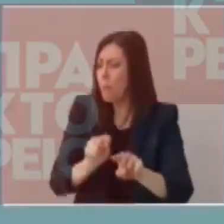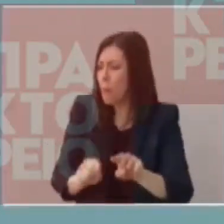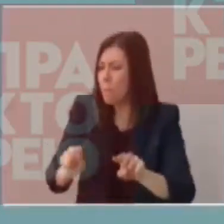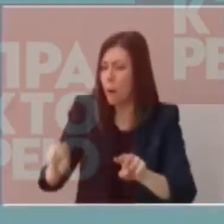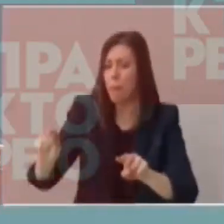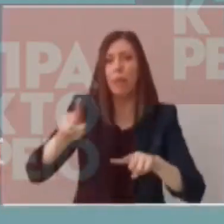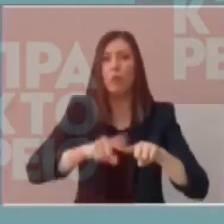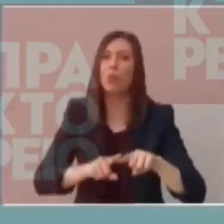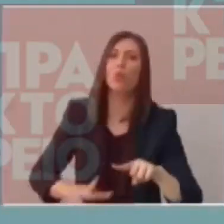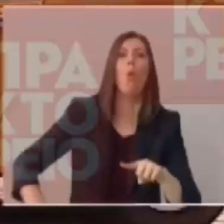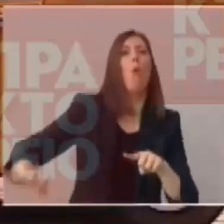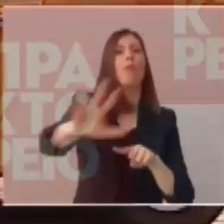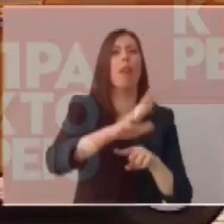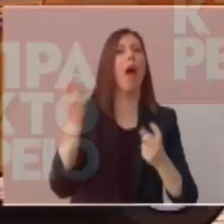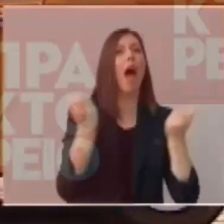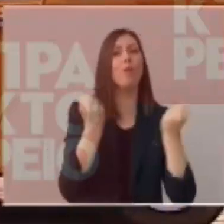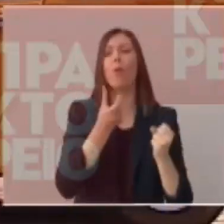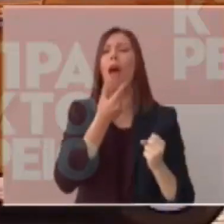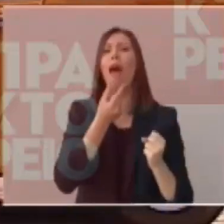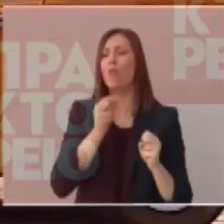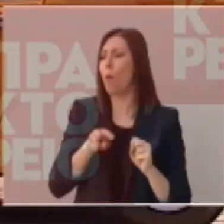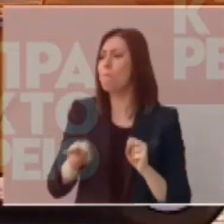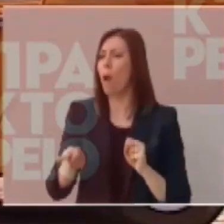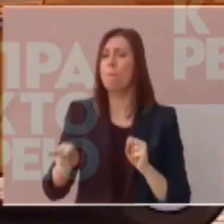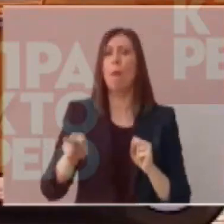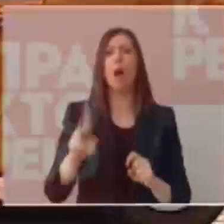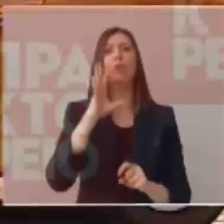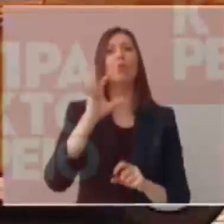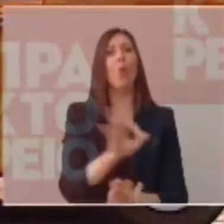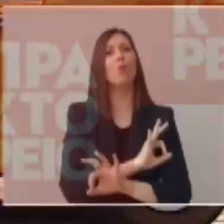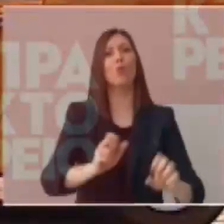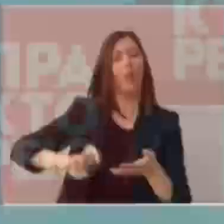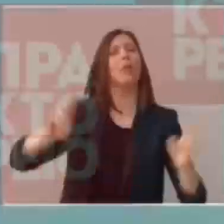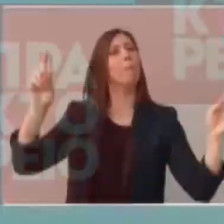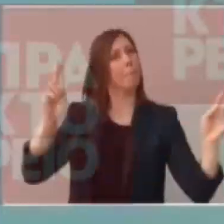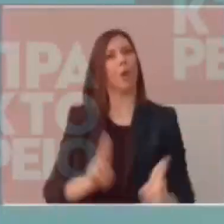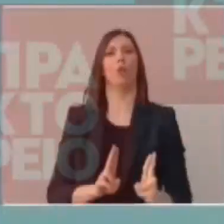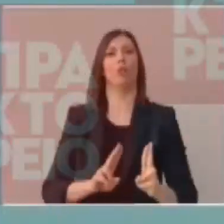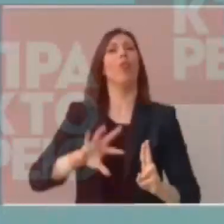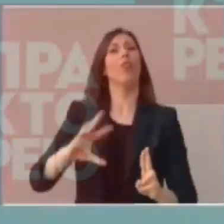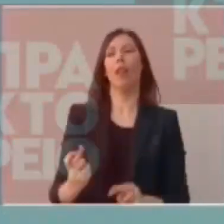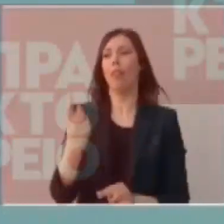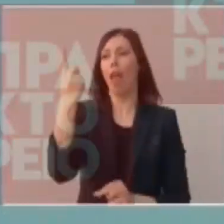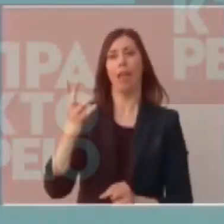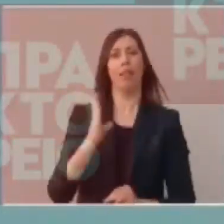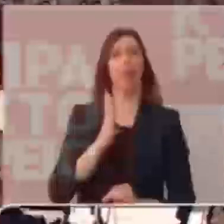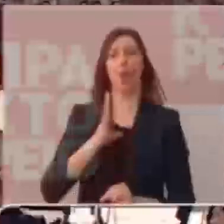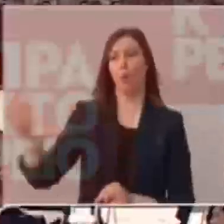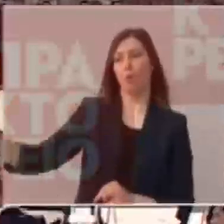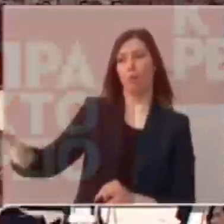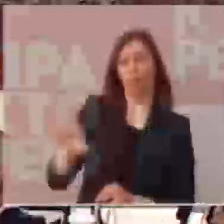Ελλάδα. Θα είναι δηλαδή οι διάδοχοι ουσιαστικά των σημερινών βενζινάδικων. Θέλουμε